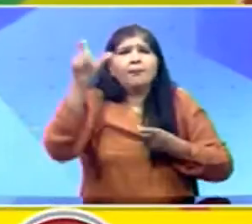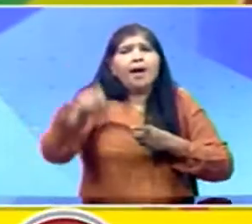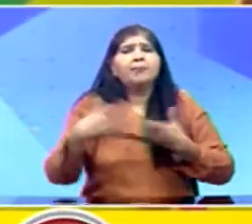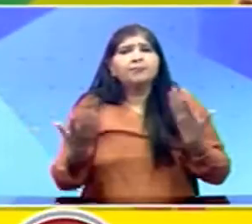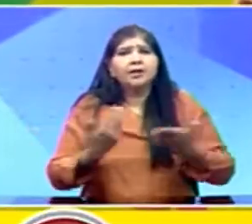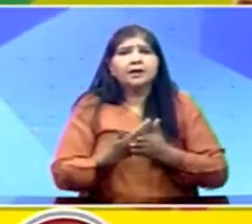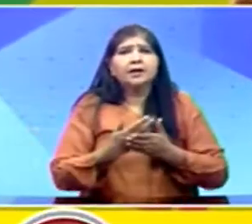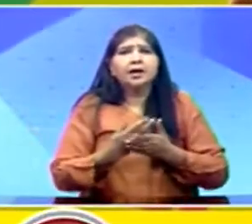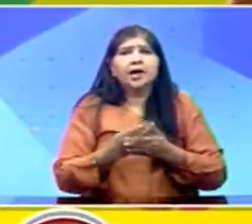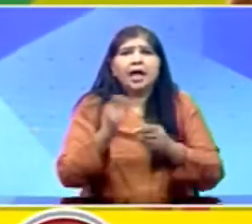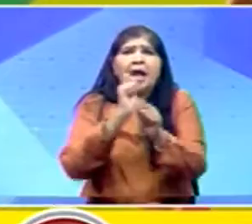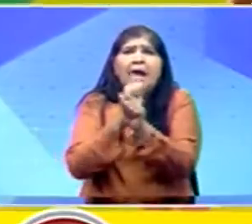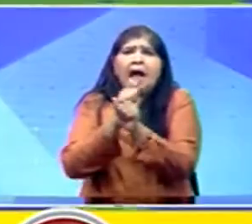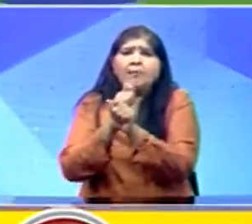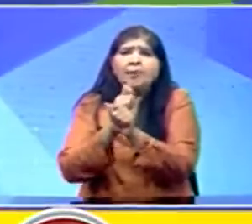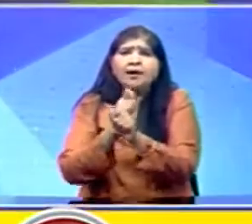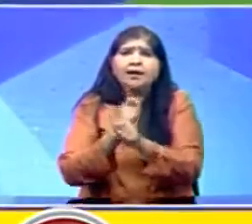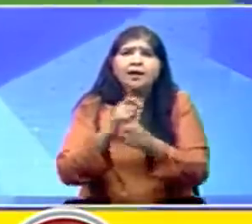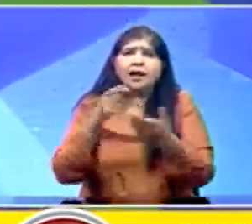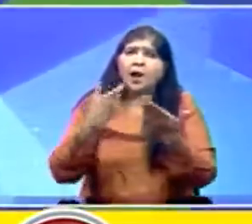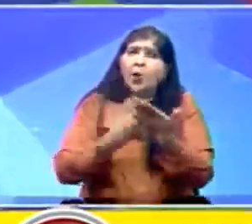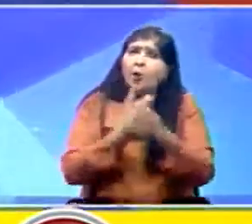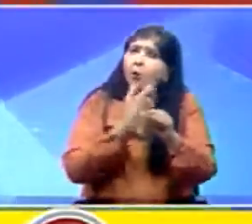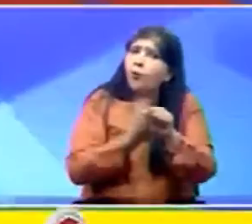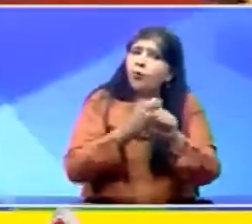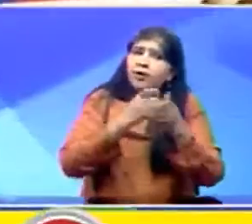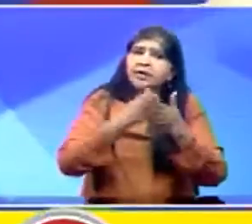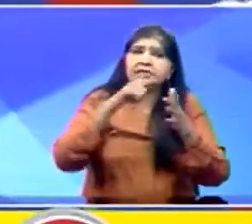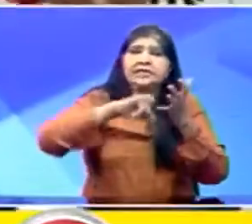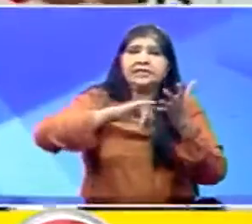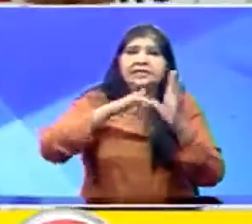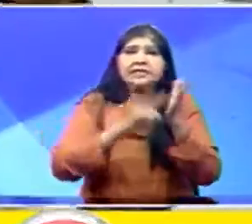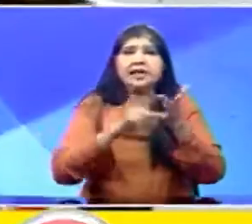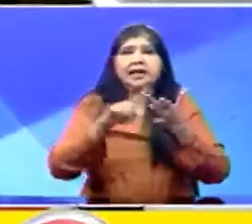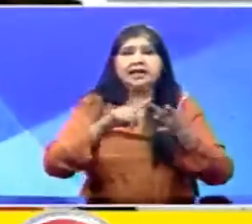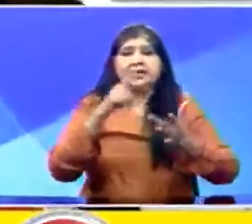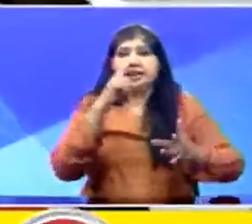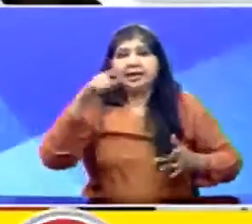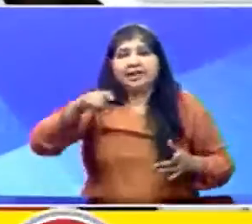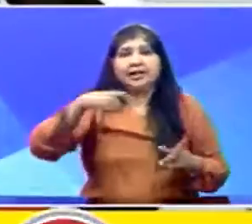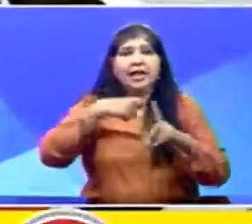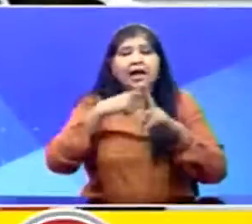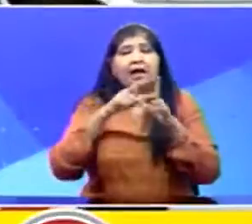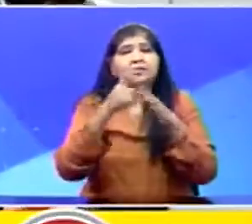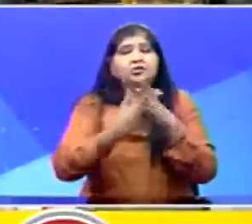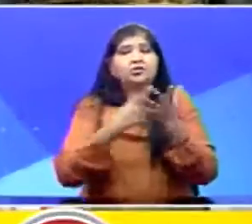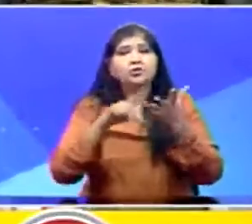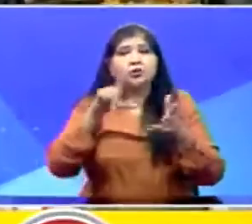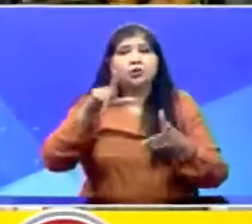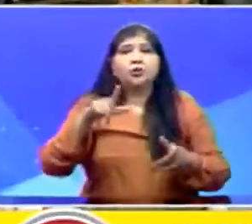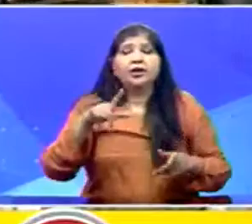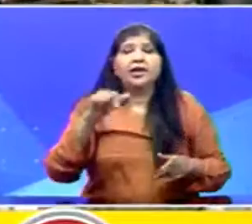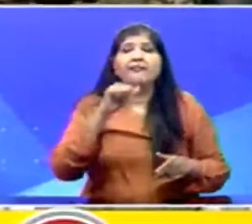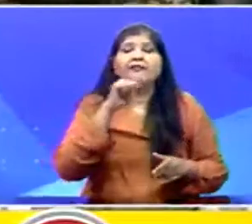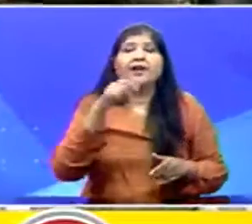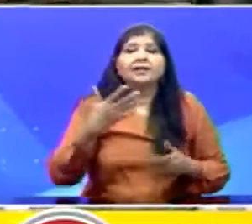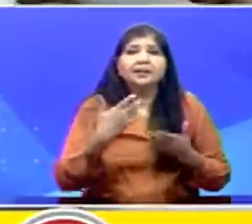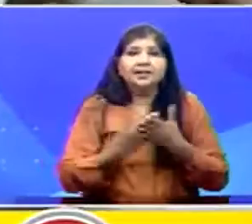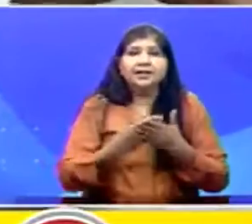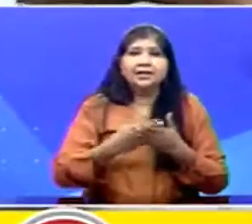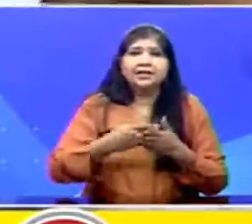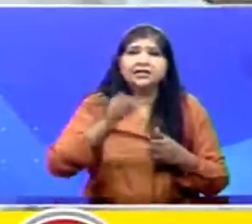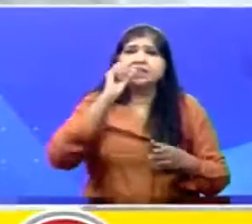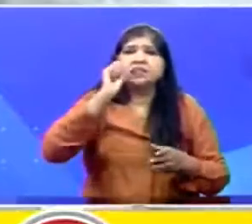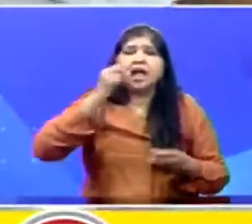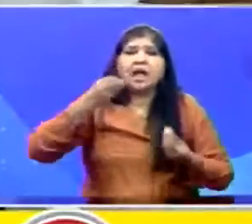कार्पेंटर है सांगली की बेटी काजोल सरगार उनके पिता चाय